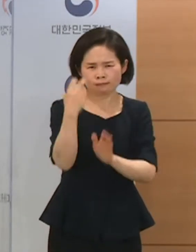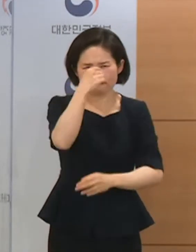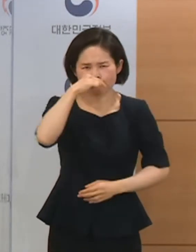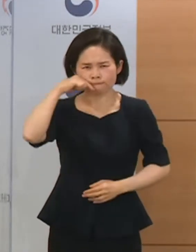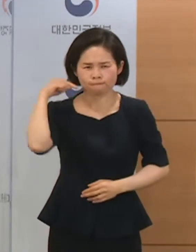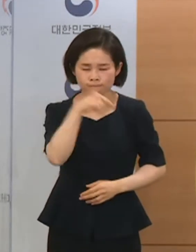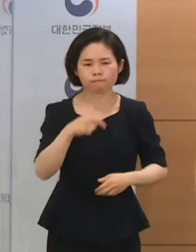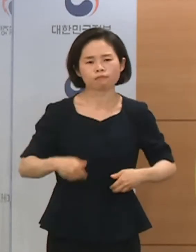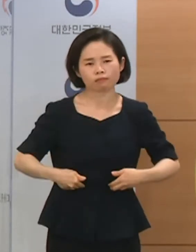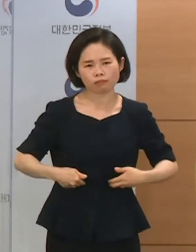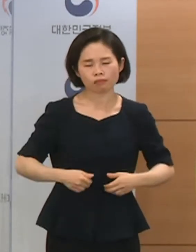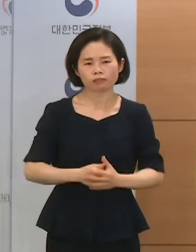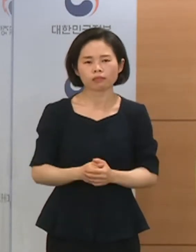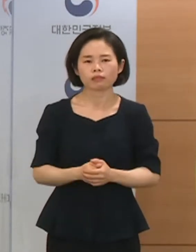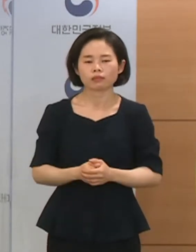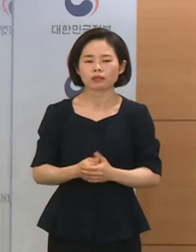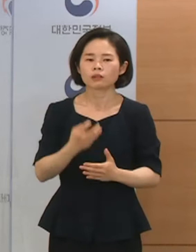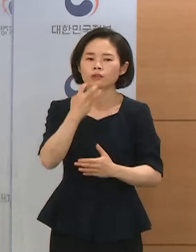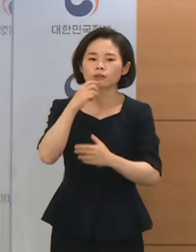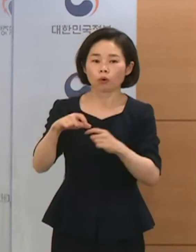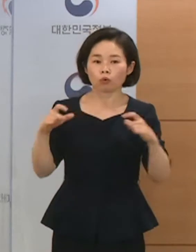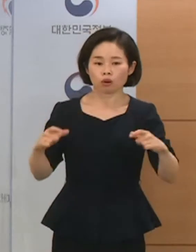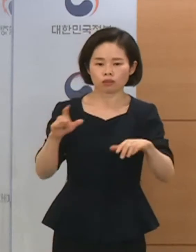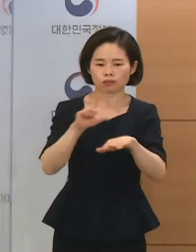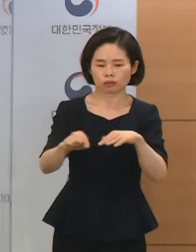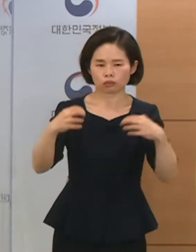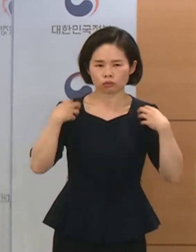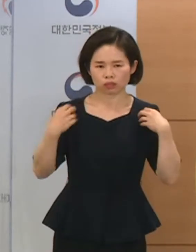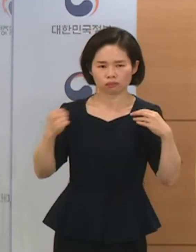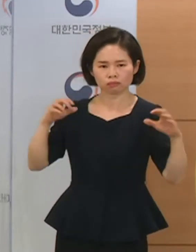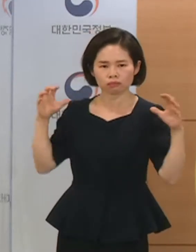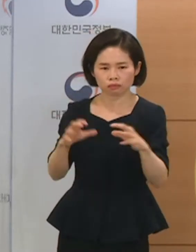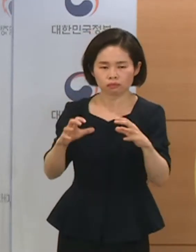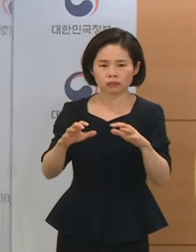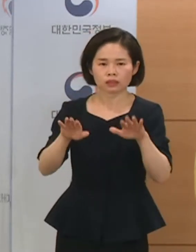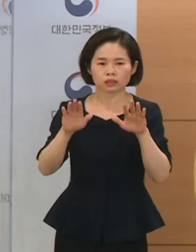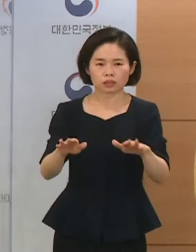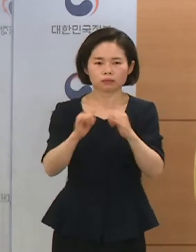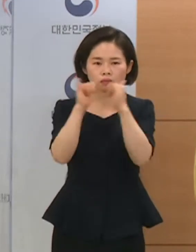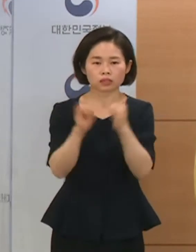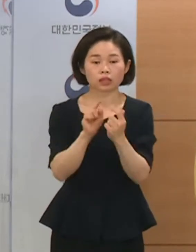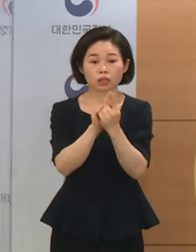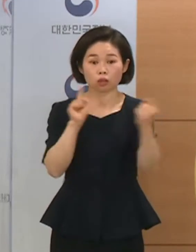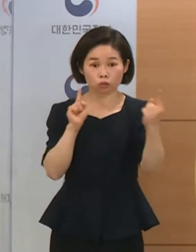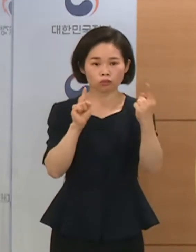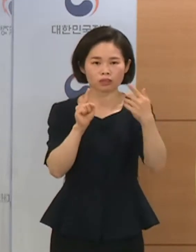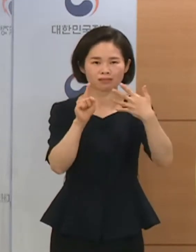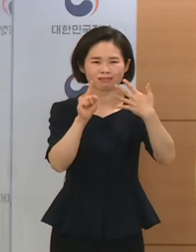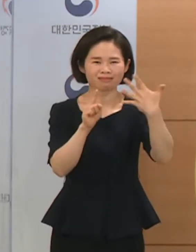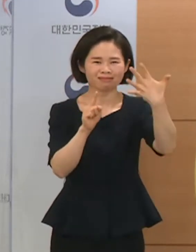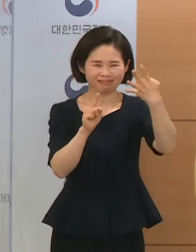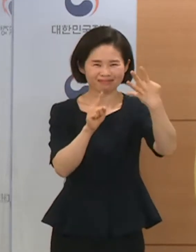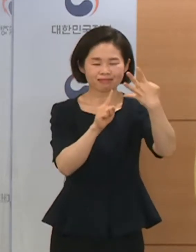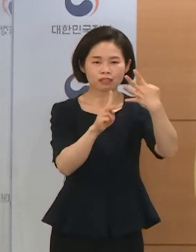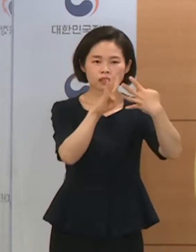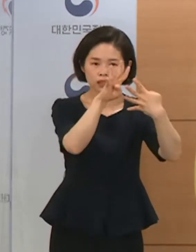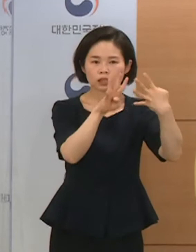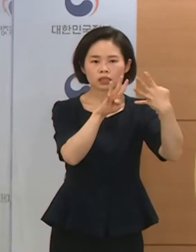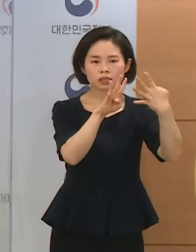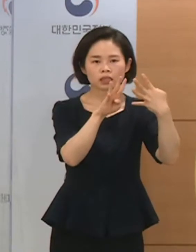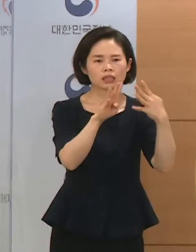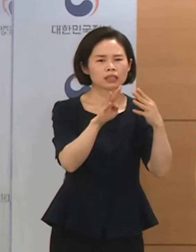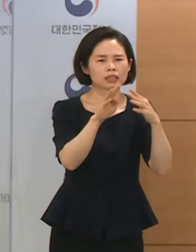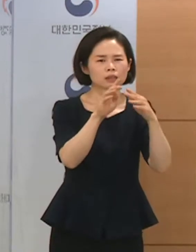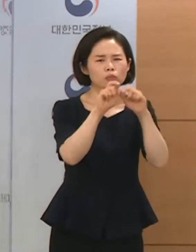합니다. 수도권 지자체가 합심하여 현행 거리두기 체계를 일주일간 연장한 바 있습니다만 최근